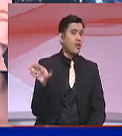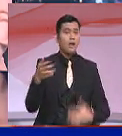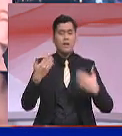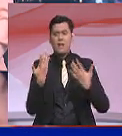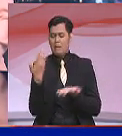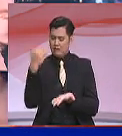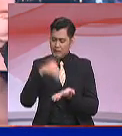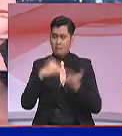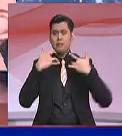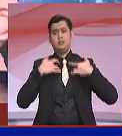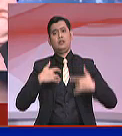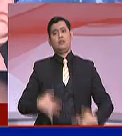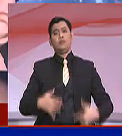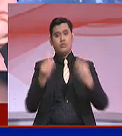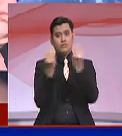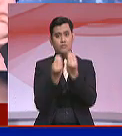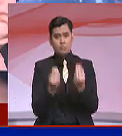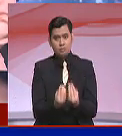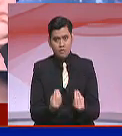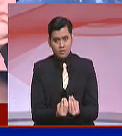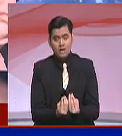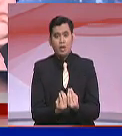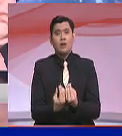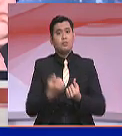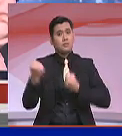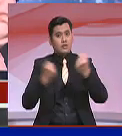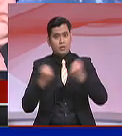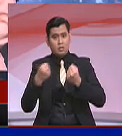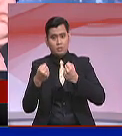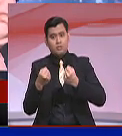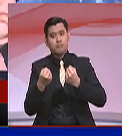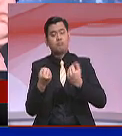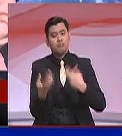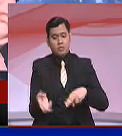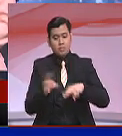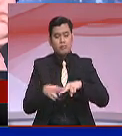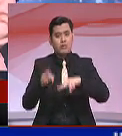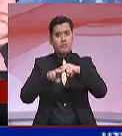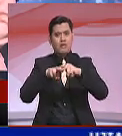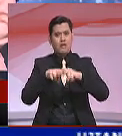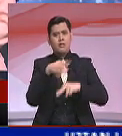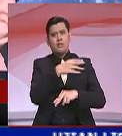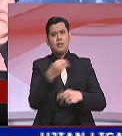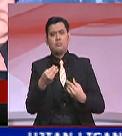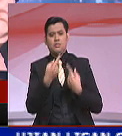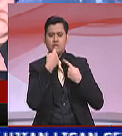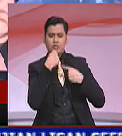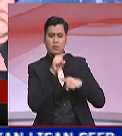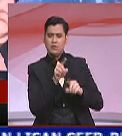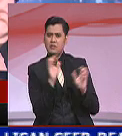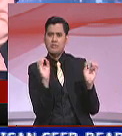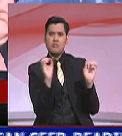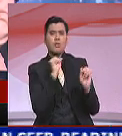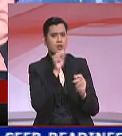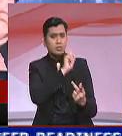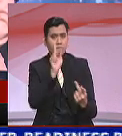lebih mengecewakan, jumlah kenderaan masih tinggi hari ini dan kebanyakannya memberikan alasan yang tidak munasabah. Ya, ada juga